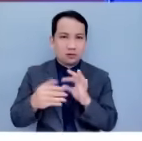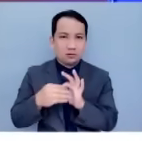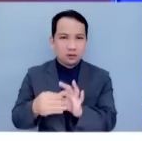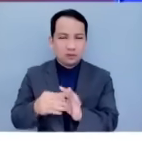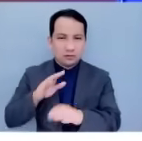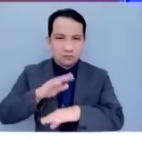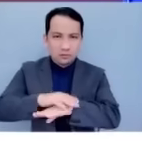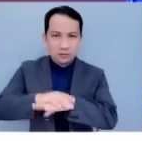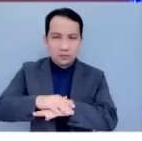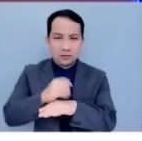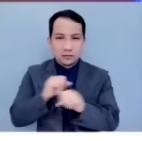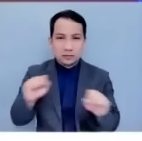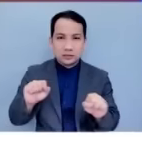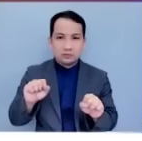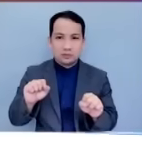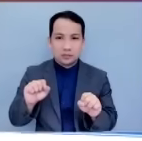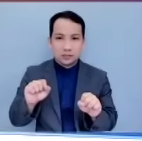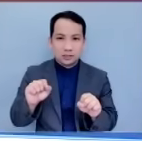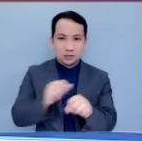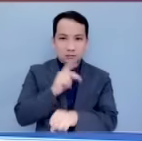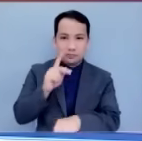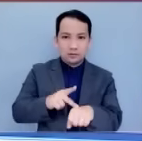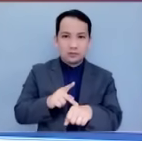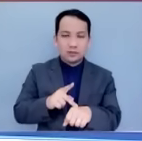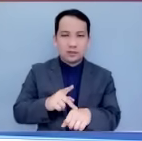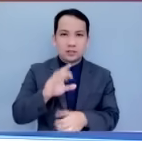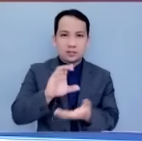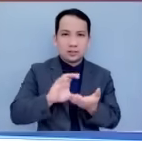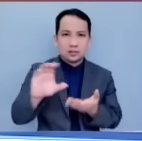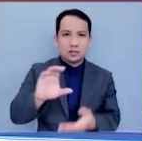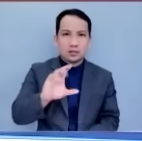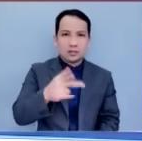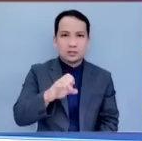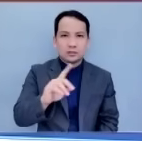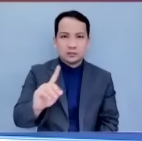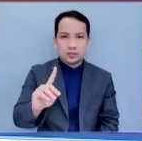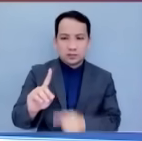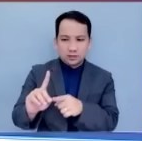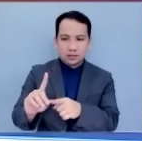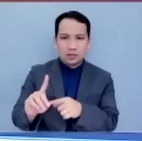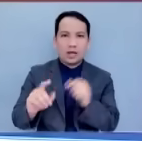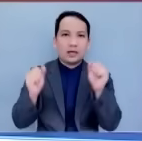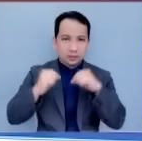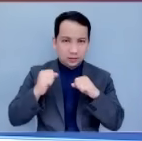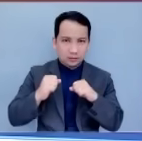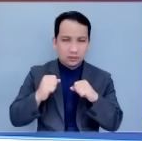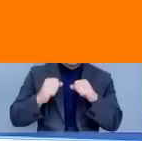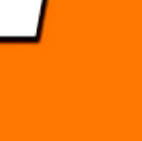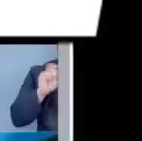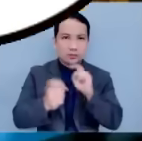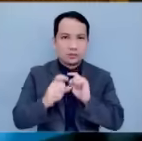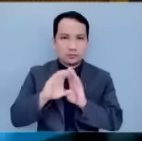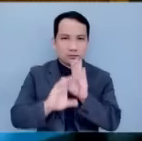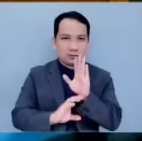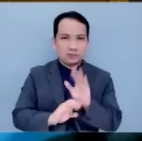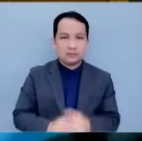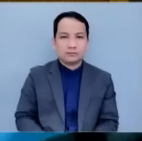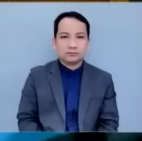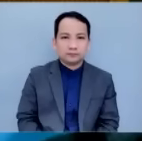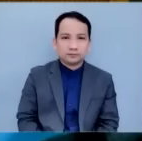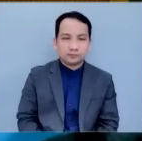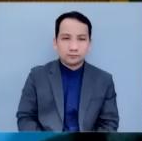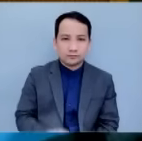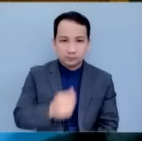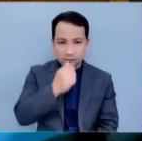seguridad ng bansa. Pero ang CHED, pabor naman sa tsa-tsa. Nasa frontline ng balitang yan si Mean Los Baños. The title.